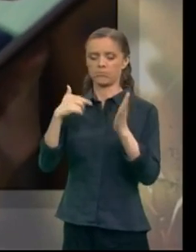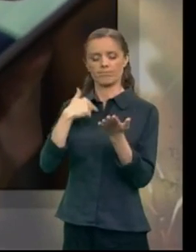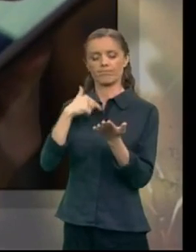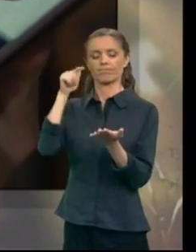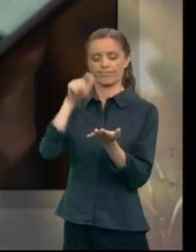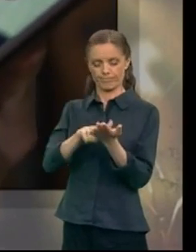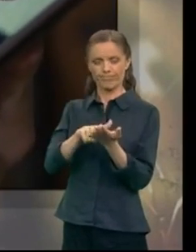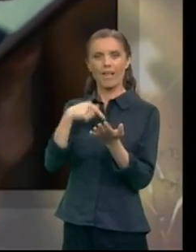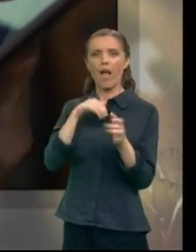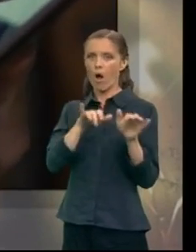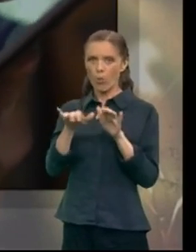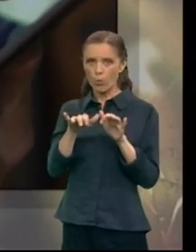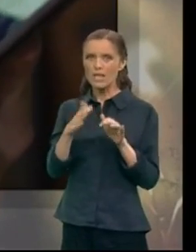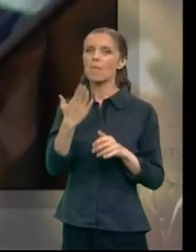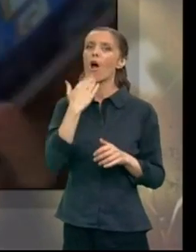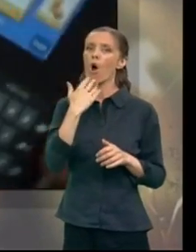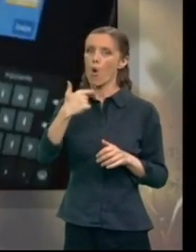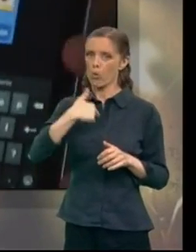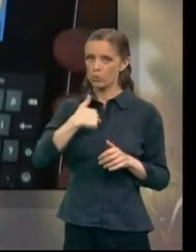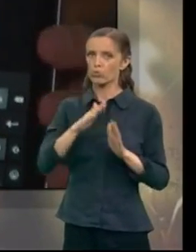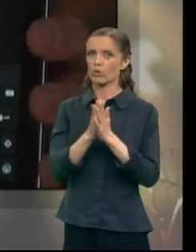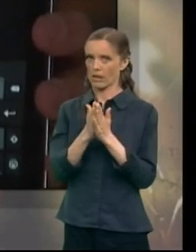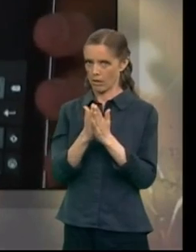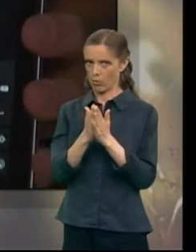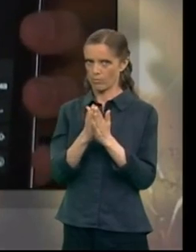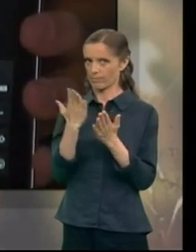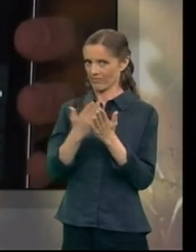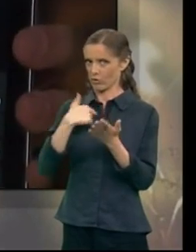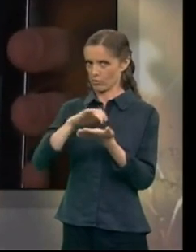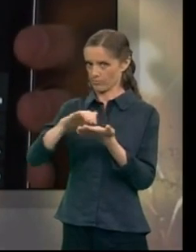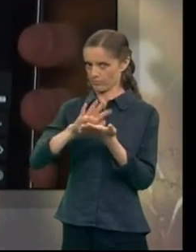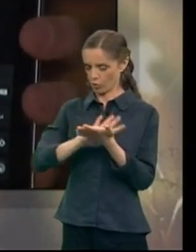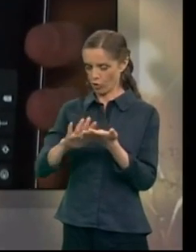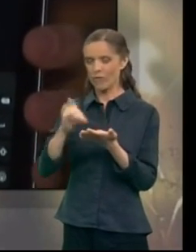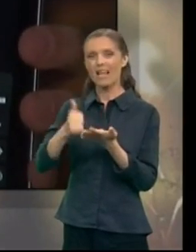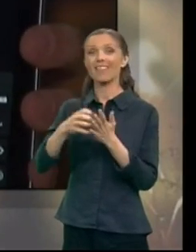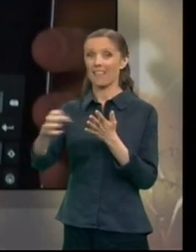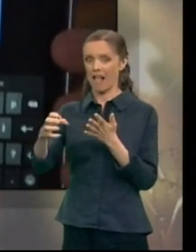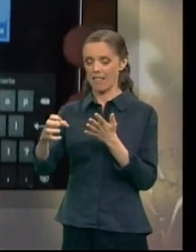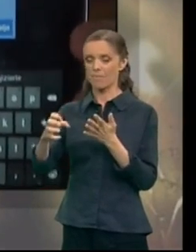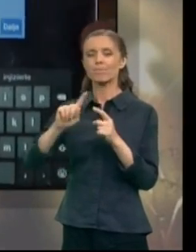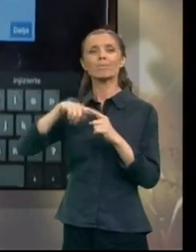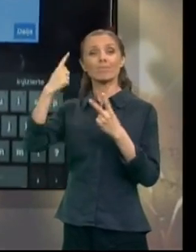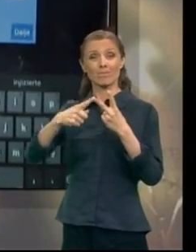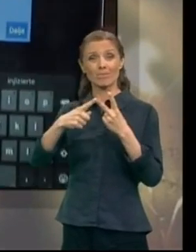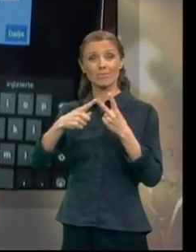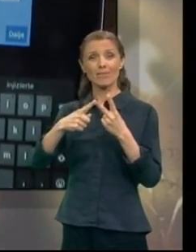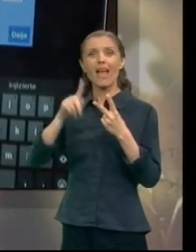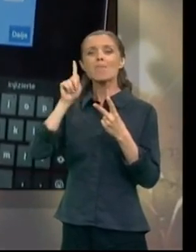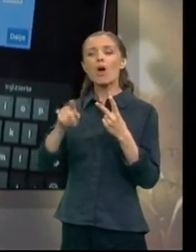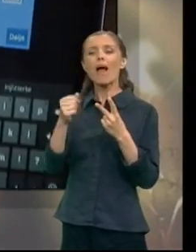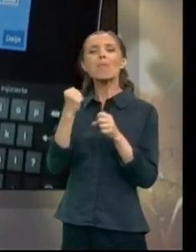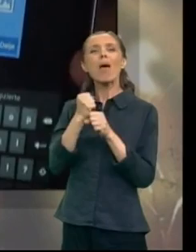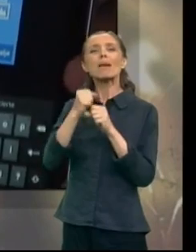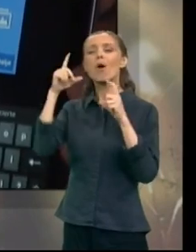Ukucam hoću knjigu. Evo, ukucao sam hoću knjigu, idemo dalje. Sljedeći korak je slika koju dete vezuje